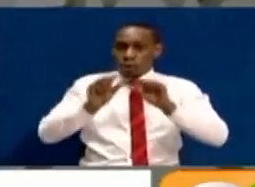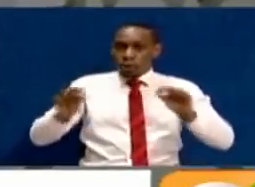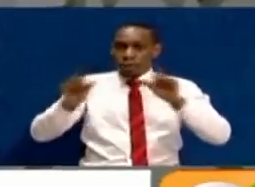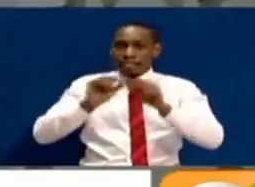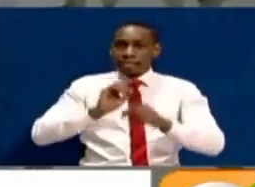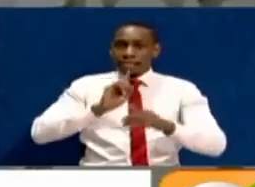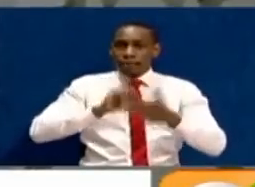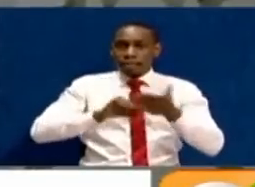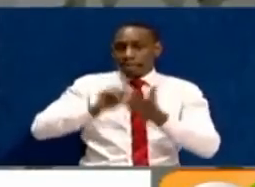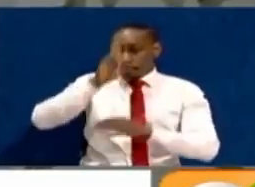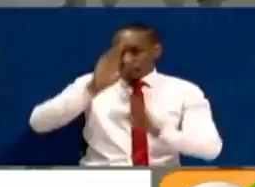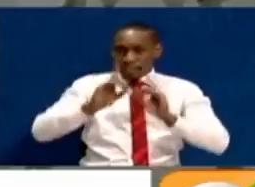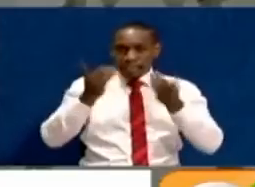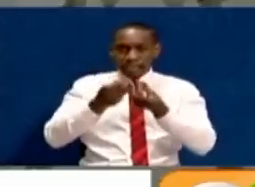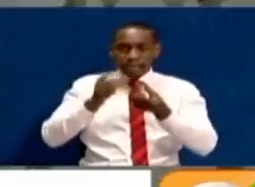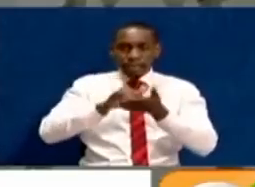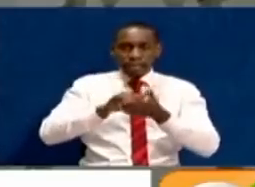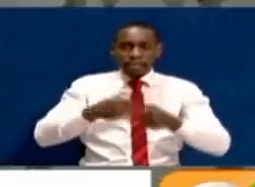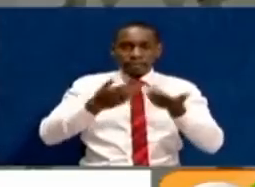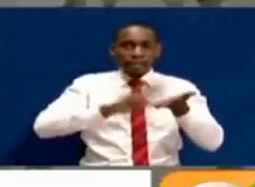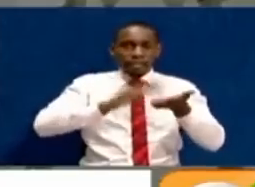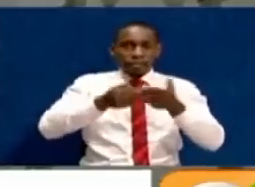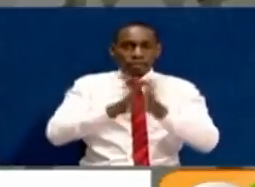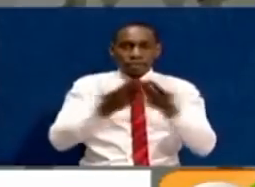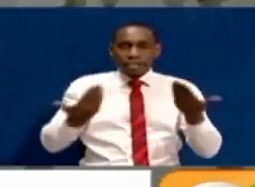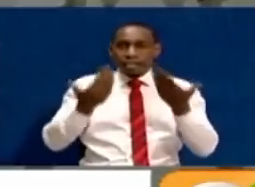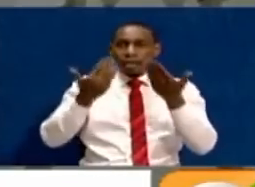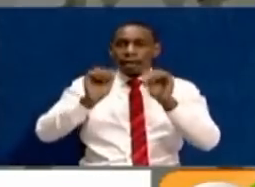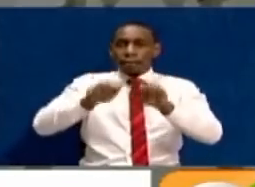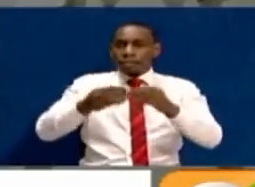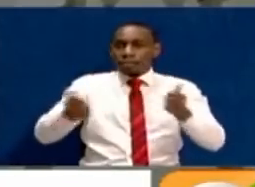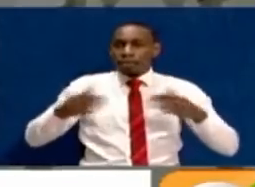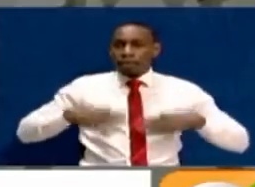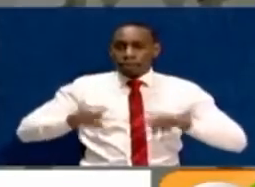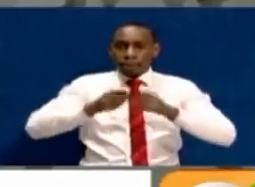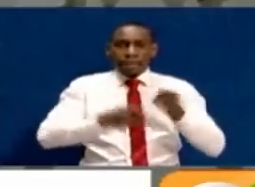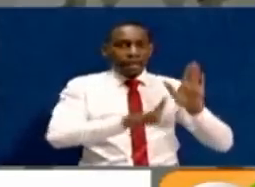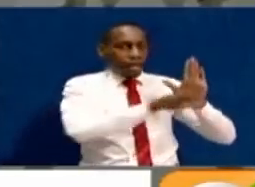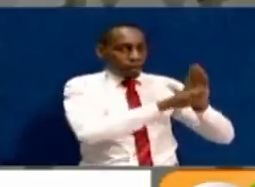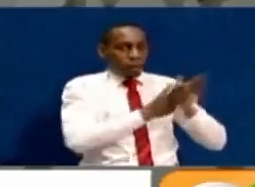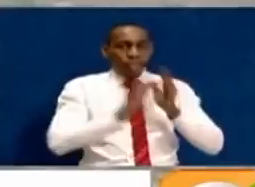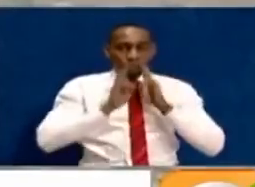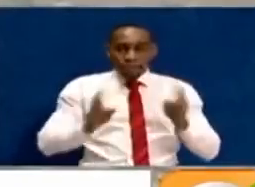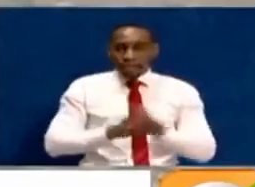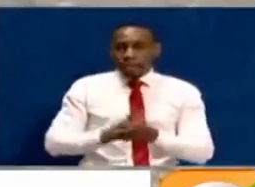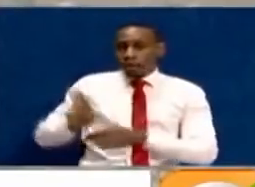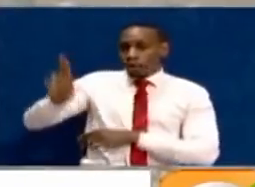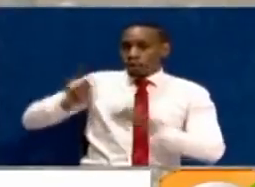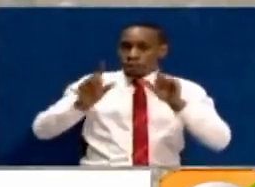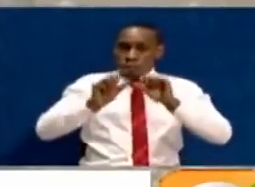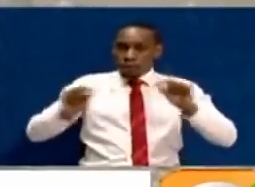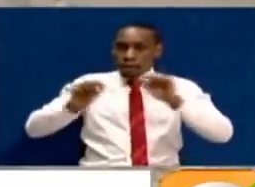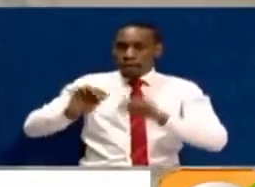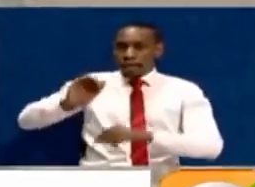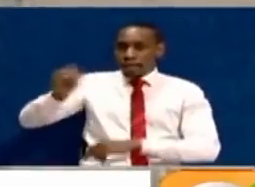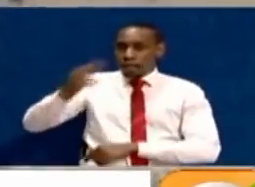akiahidi kuwa idara ya polisi itapewa vifaa na rasilimali ili kukabiliana na wanaovunja sheria na kutatiza amani. Rais amesema hayo katika kaunti ya